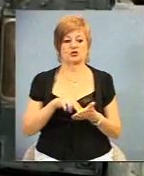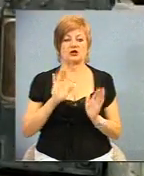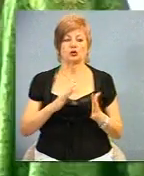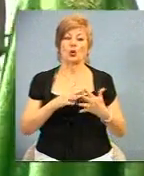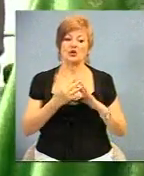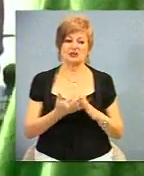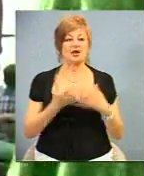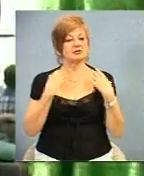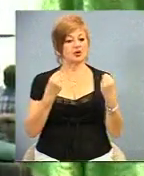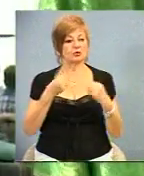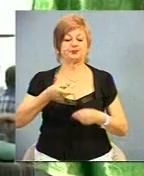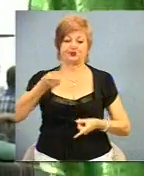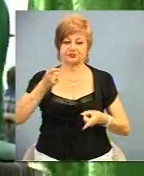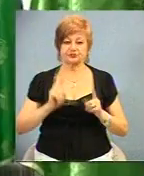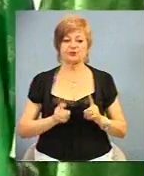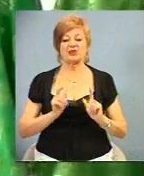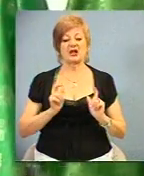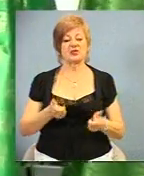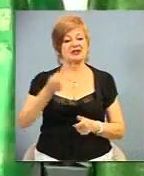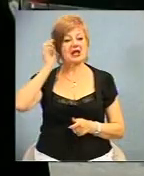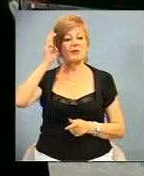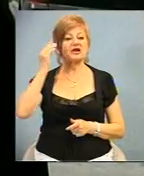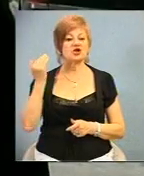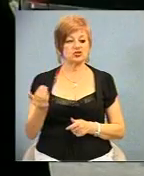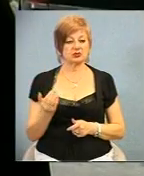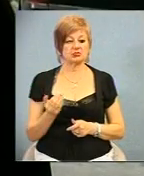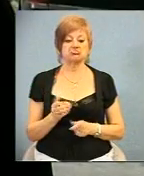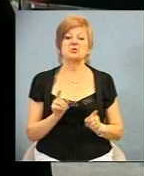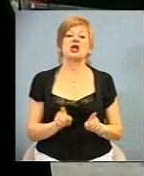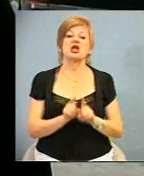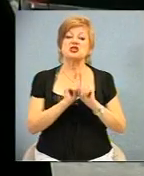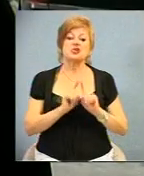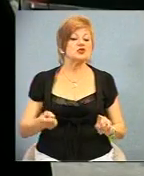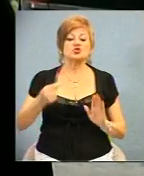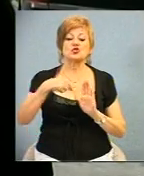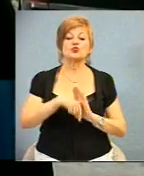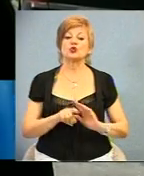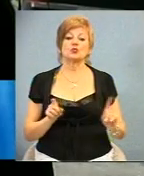сільською окрасою, а й справжньою візитівкою Хмельниччини. Його незвичайність в тому, що